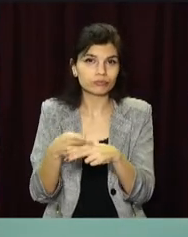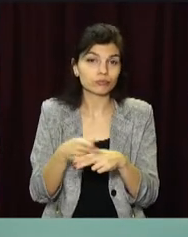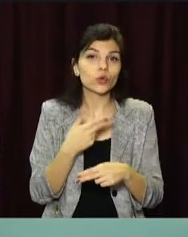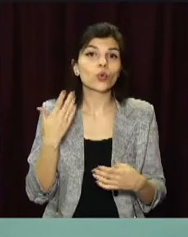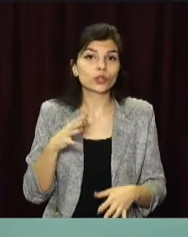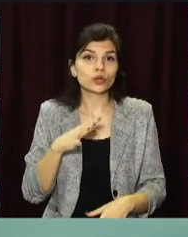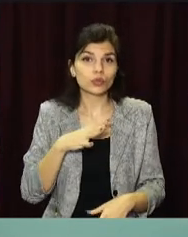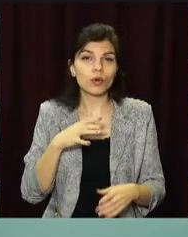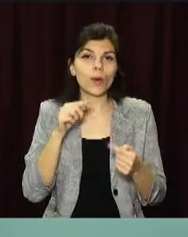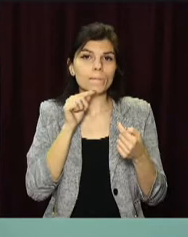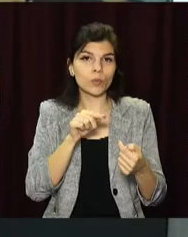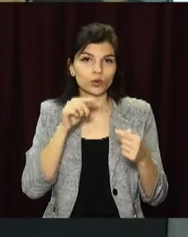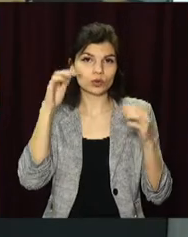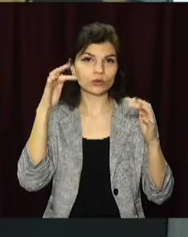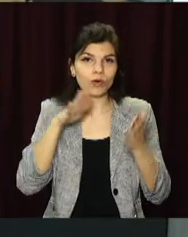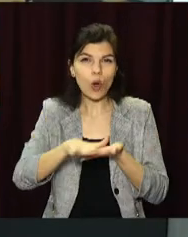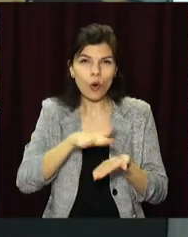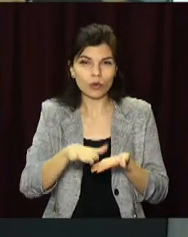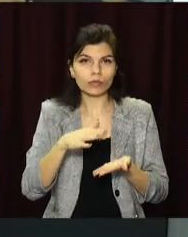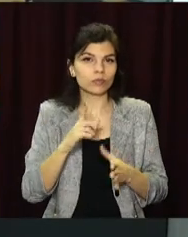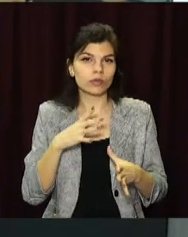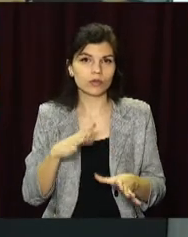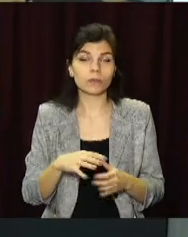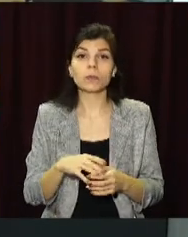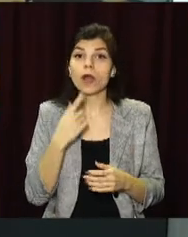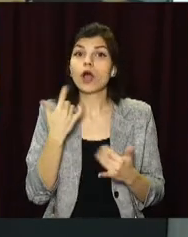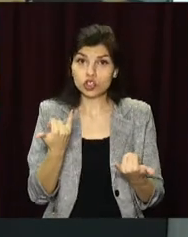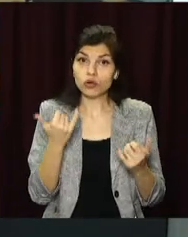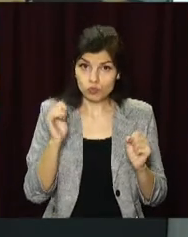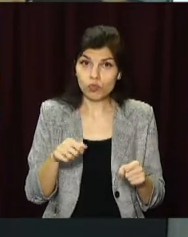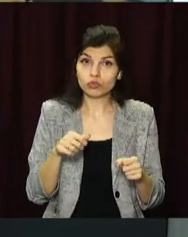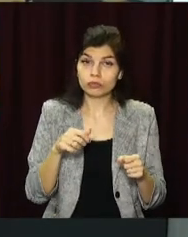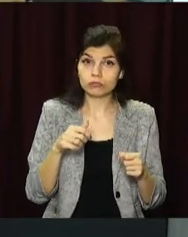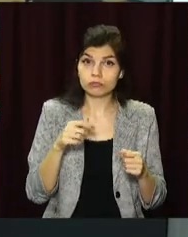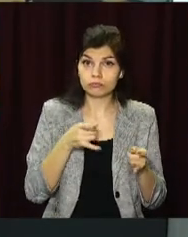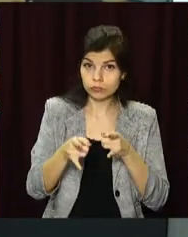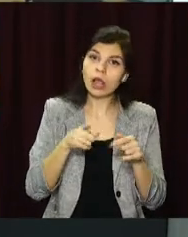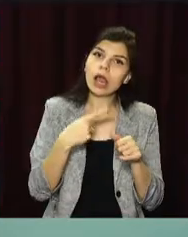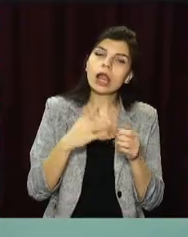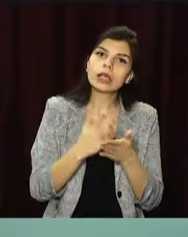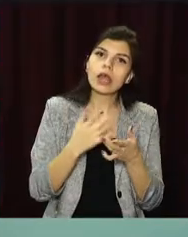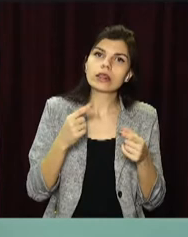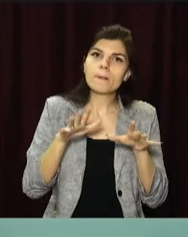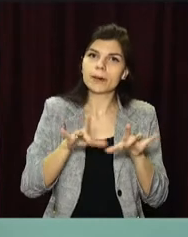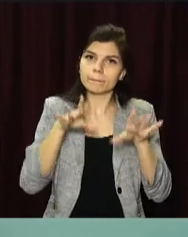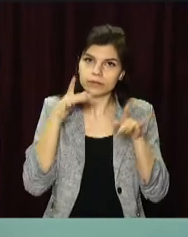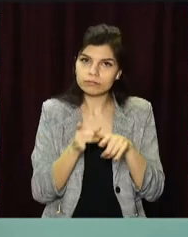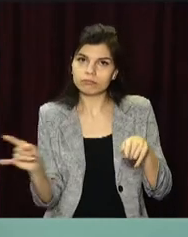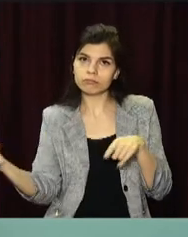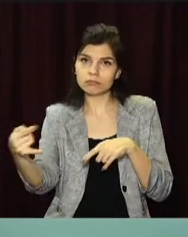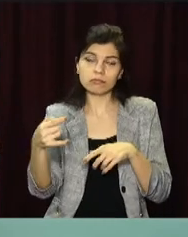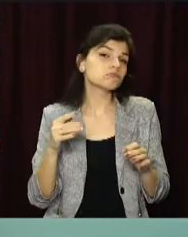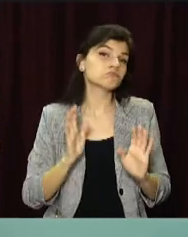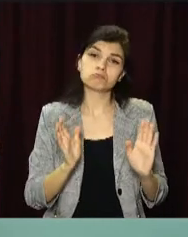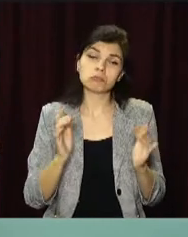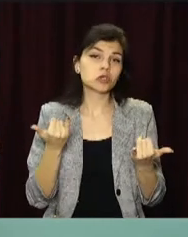оброблено противожеледними засобами. Чи всі дороги зараз проїзні, можливо, деякі ділянки варто об'їжджати? Ні, у нас зараз немає